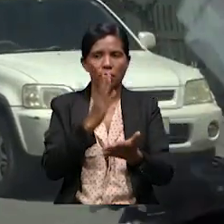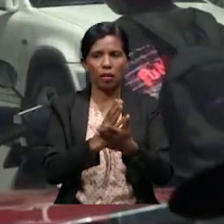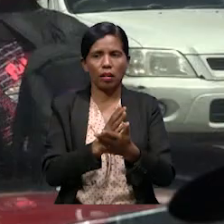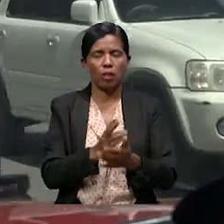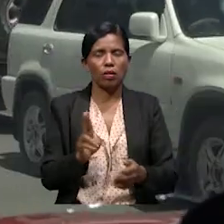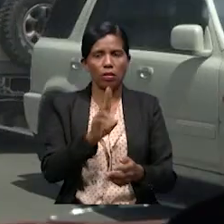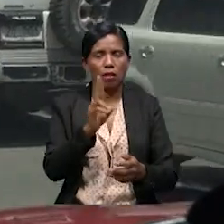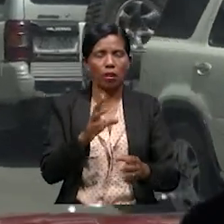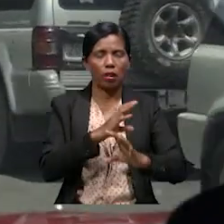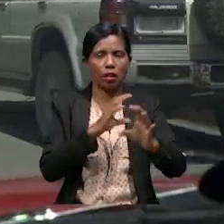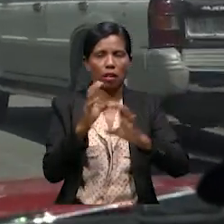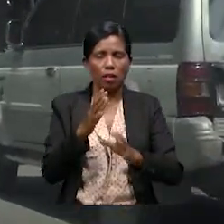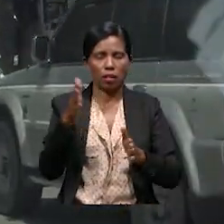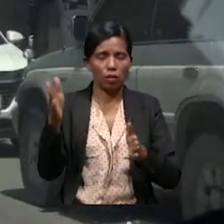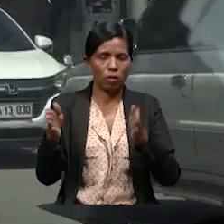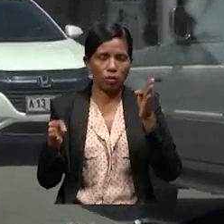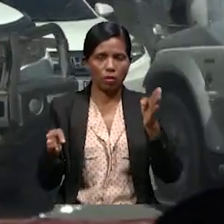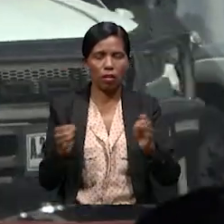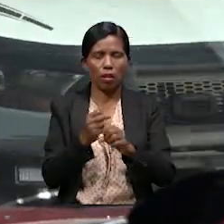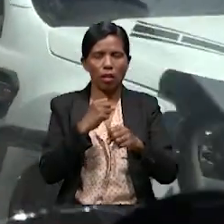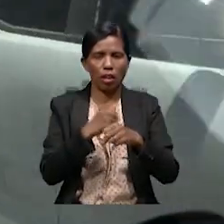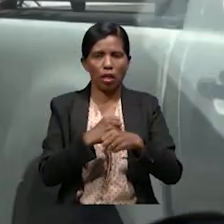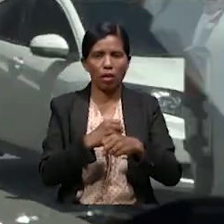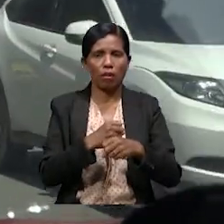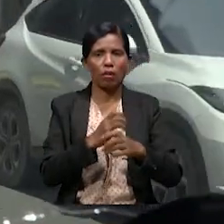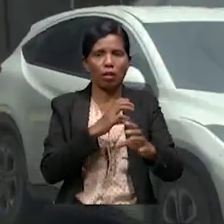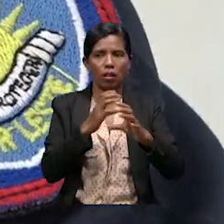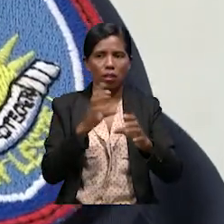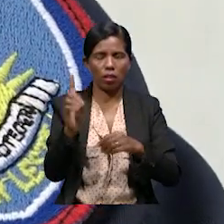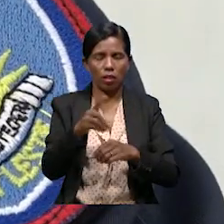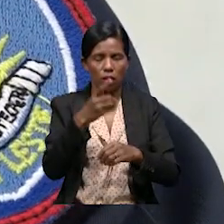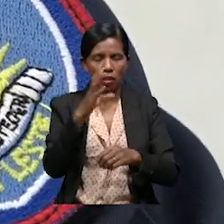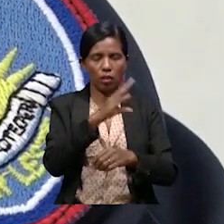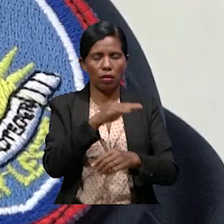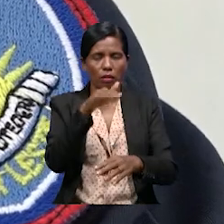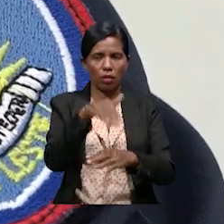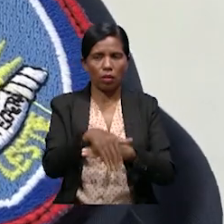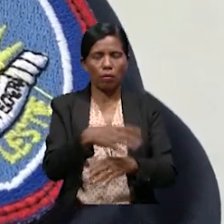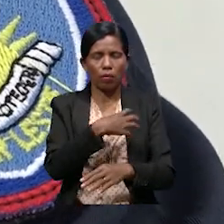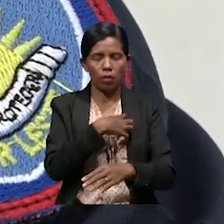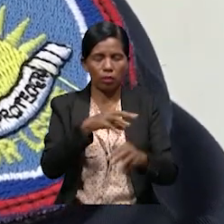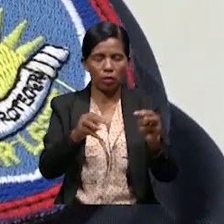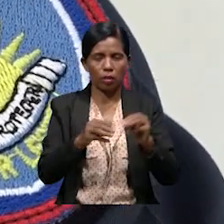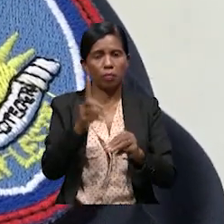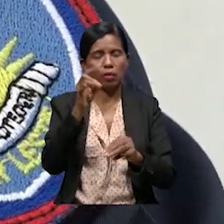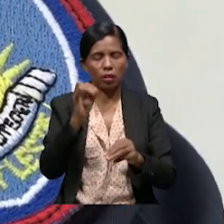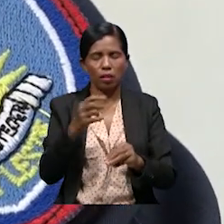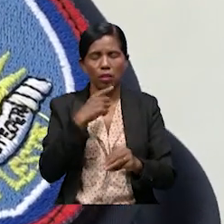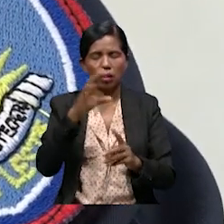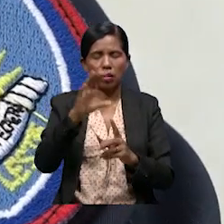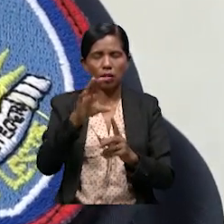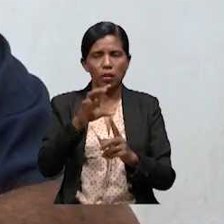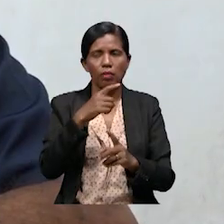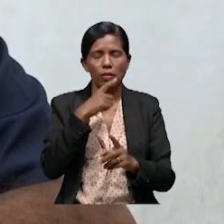estrada Karuk Nolos, no cria engrafamento e tempo da der no lorakai. Nune, comandante pentel municipio dili, superintendente Sefi Enrique da